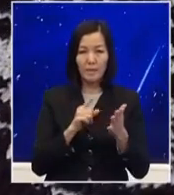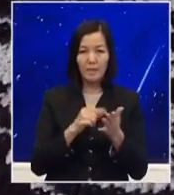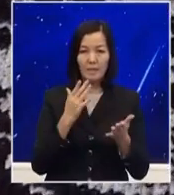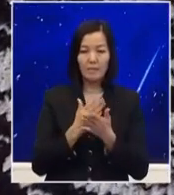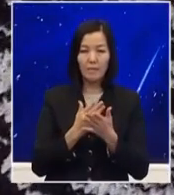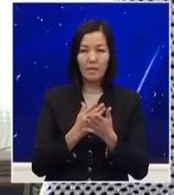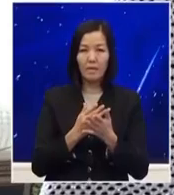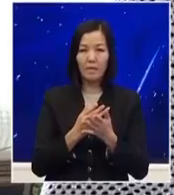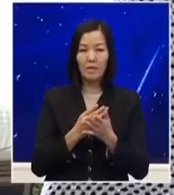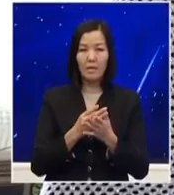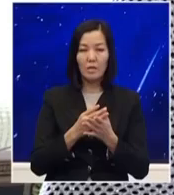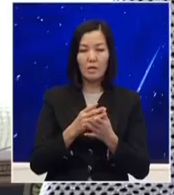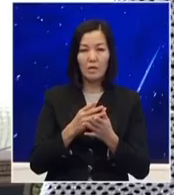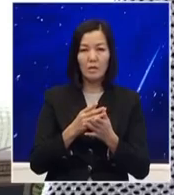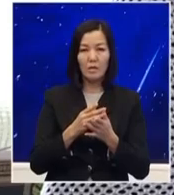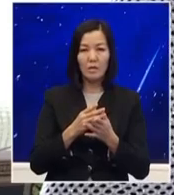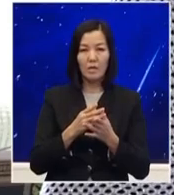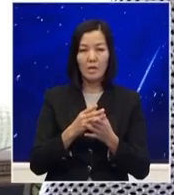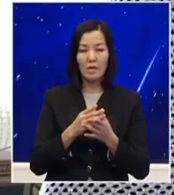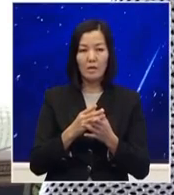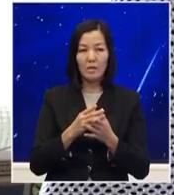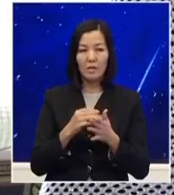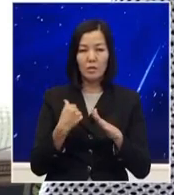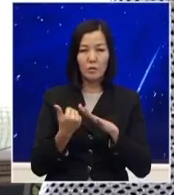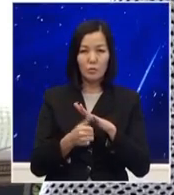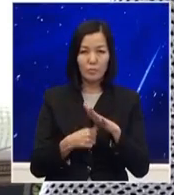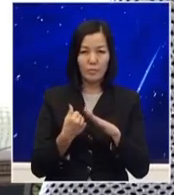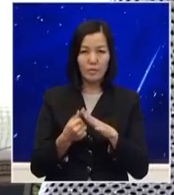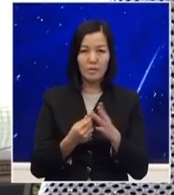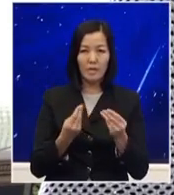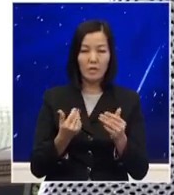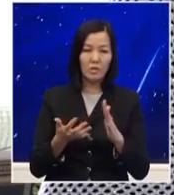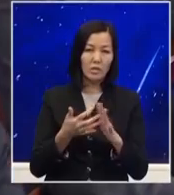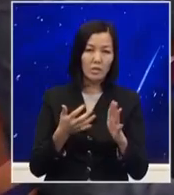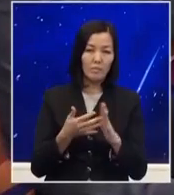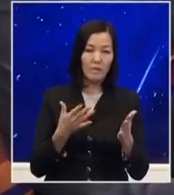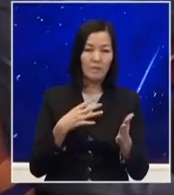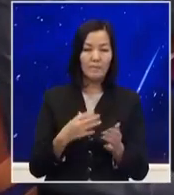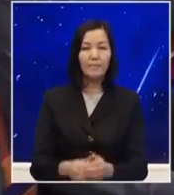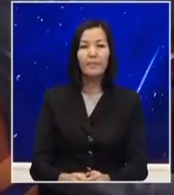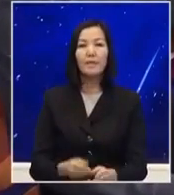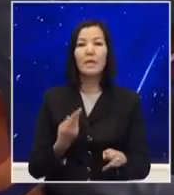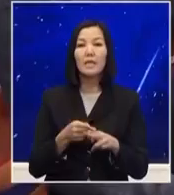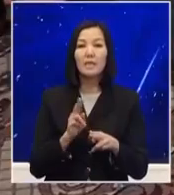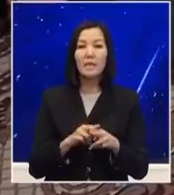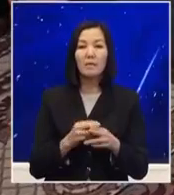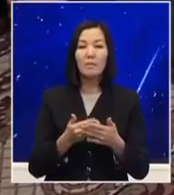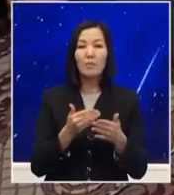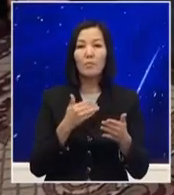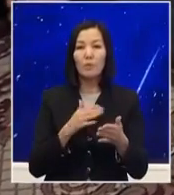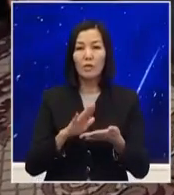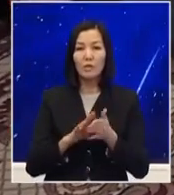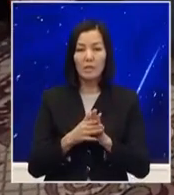Қолдасым жұмыс та алмады да, жұмыс жоқ ары бер. Сонда мұнда қалымдарым жүреді. Дегенмен бұрынғыдан жағдайымыз